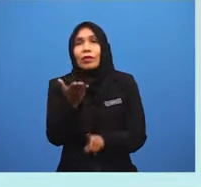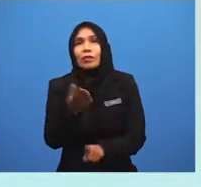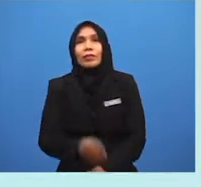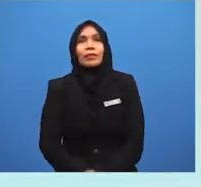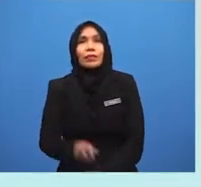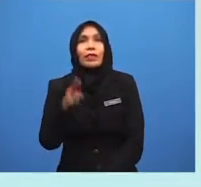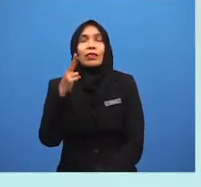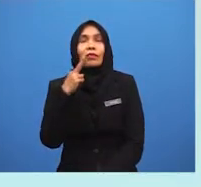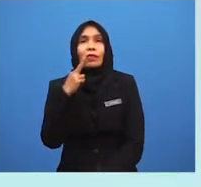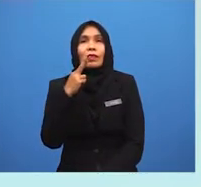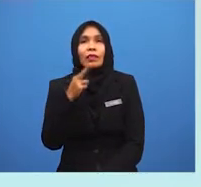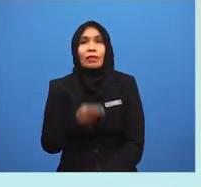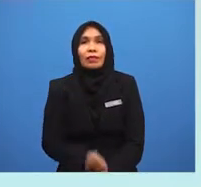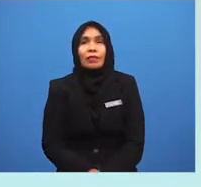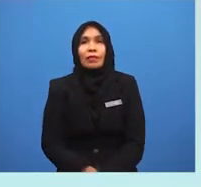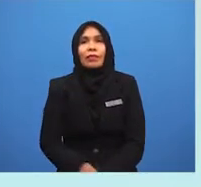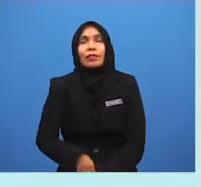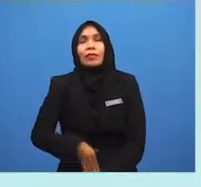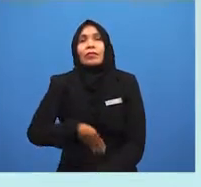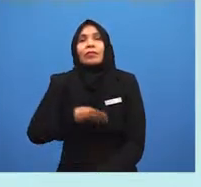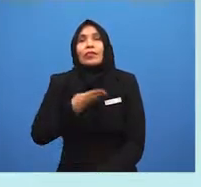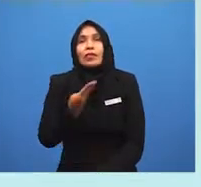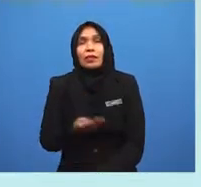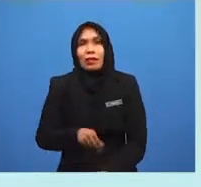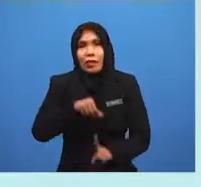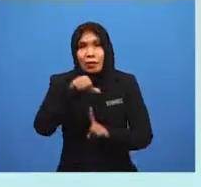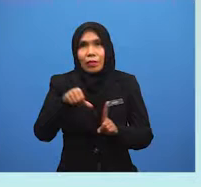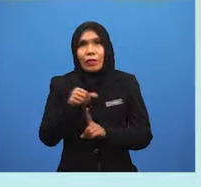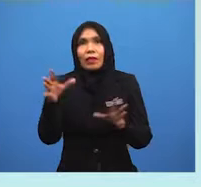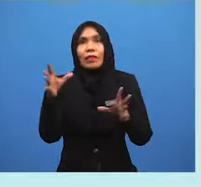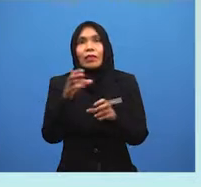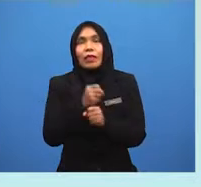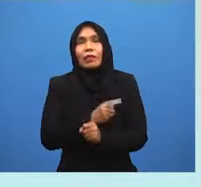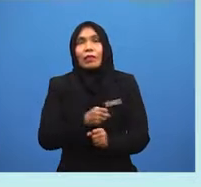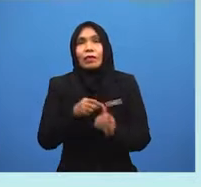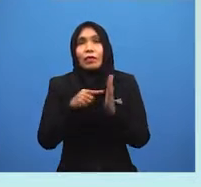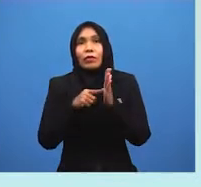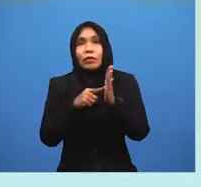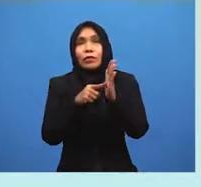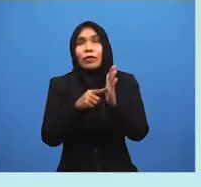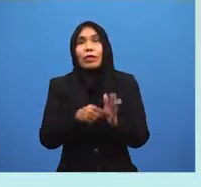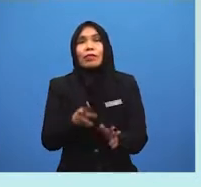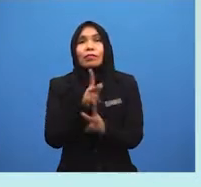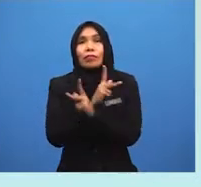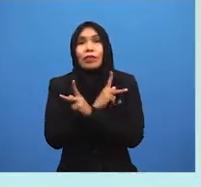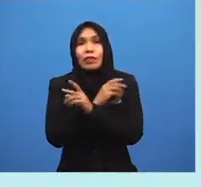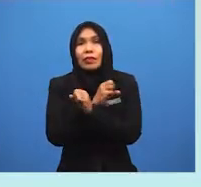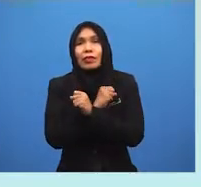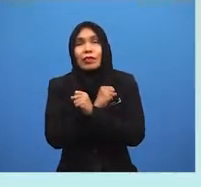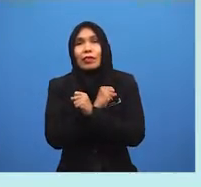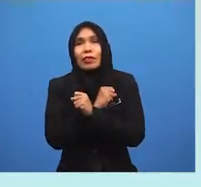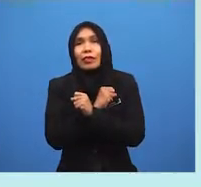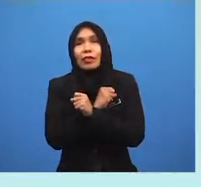Ravinder Kaur berasa bangga apabila dapat menunjukkan kasih sayang